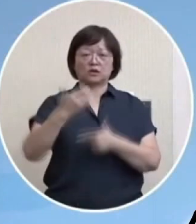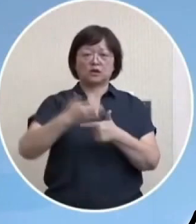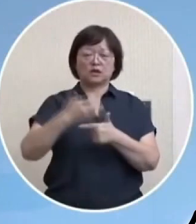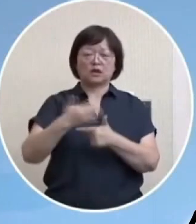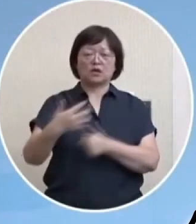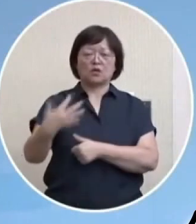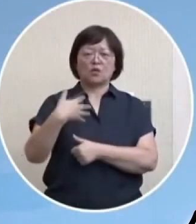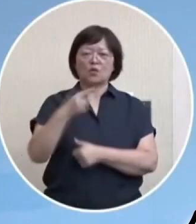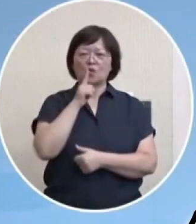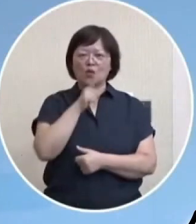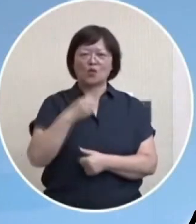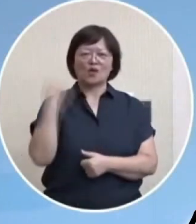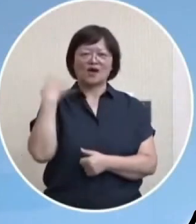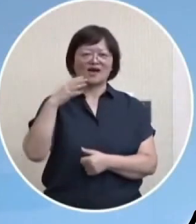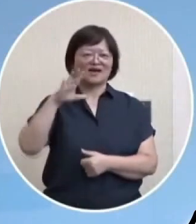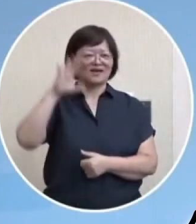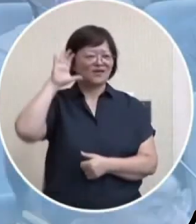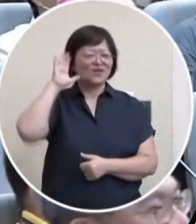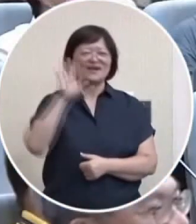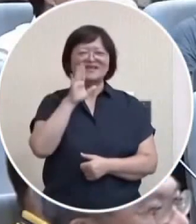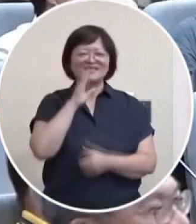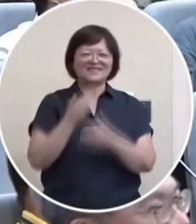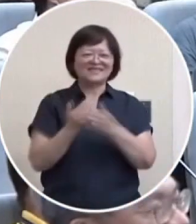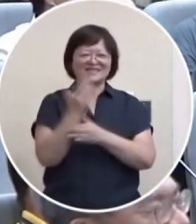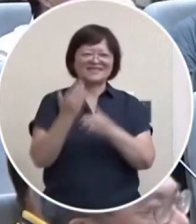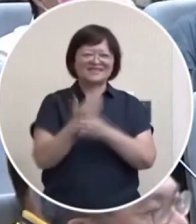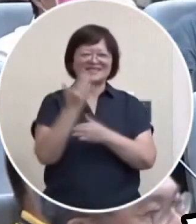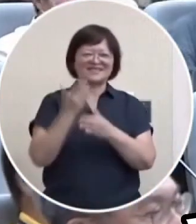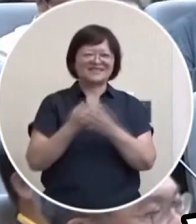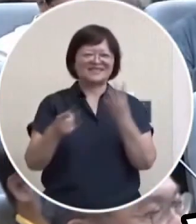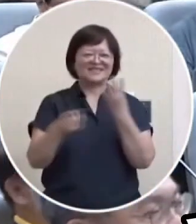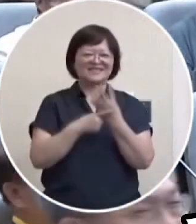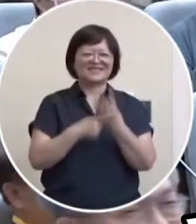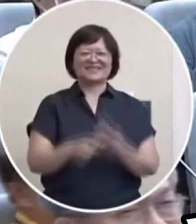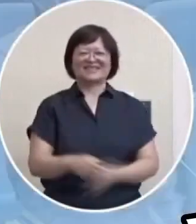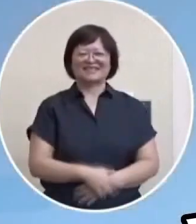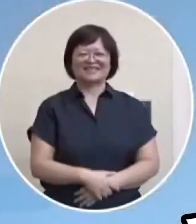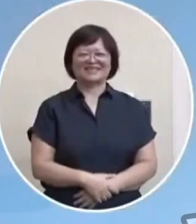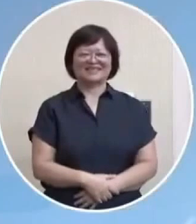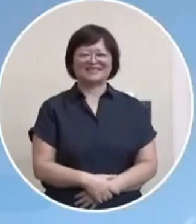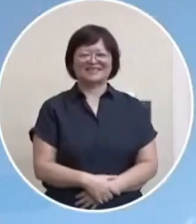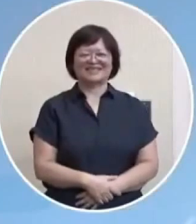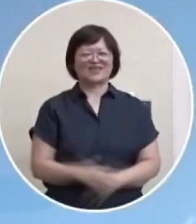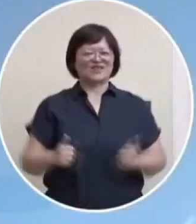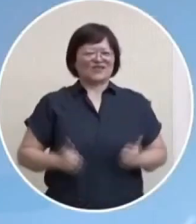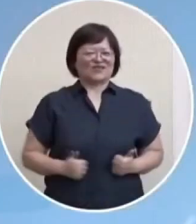业啊，这个。 我们感谢所有知道的。